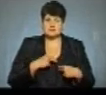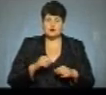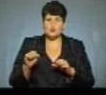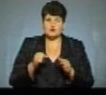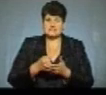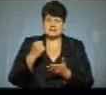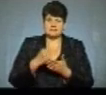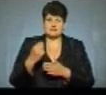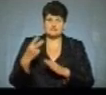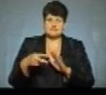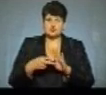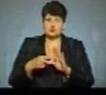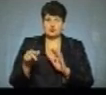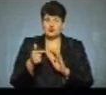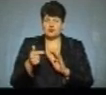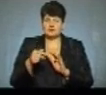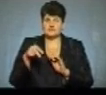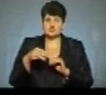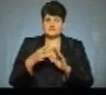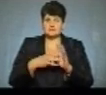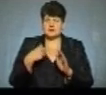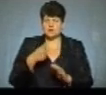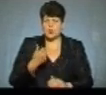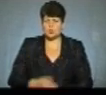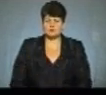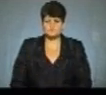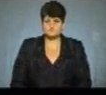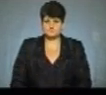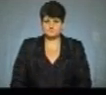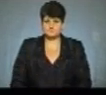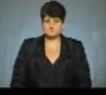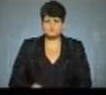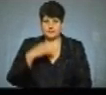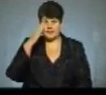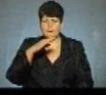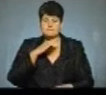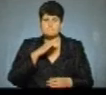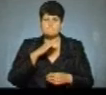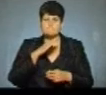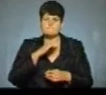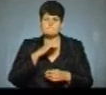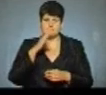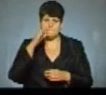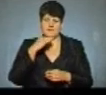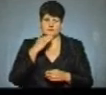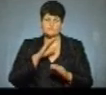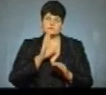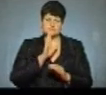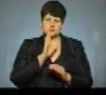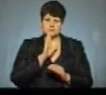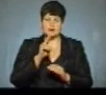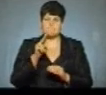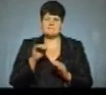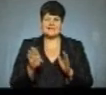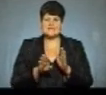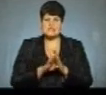затвердив 27 грудня 2018 року. Батько учениці Підліснянської школи Монастириського району